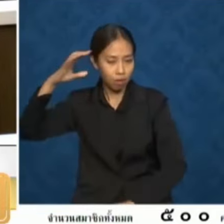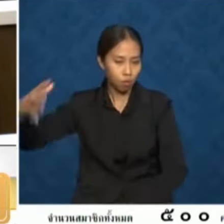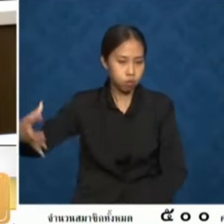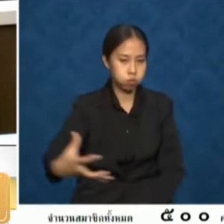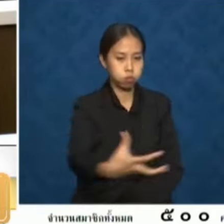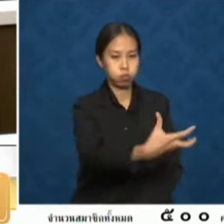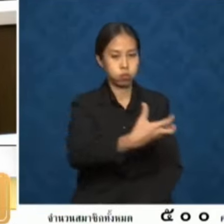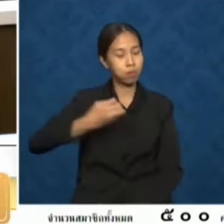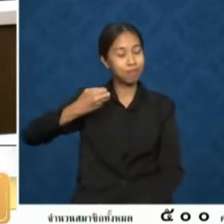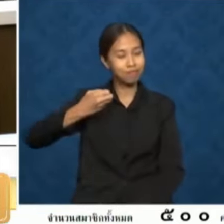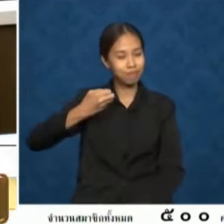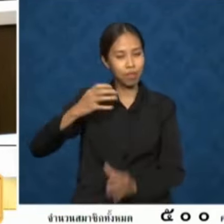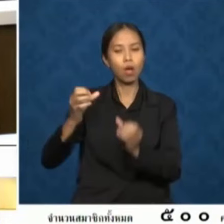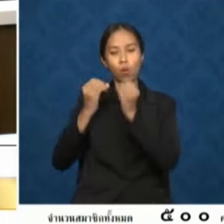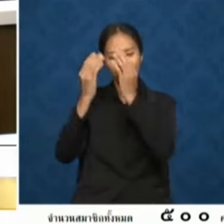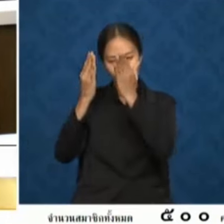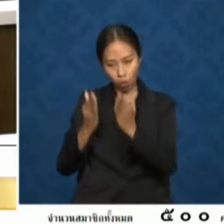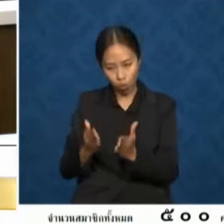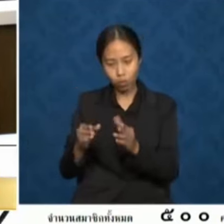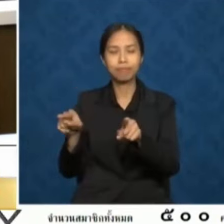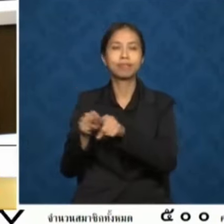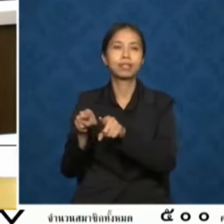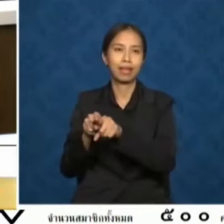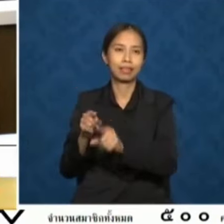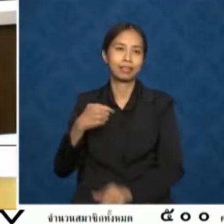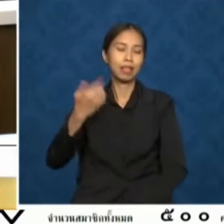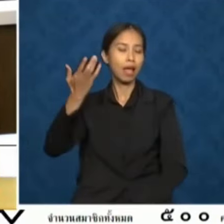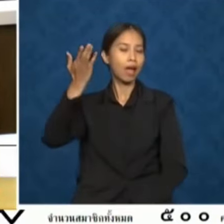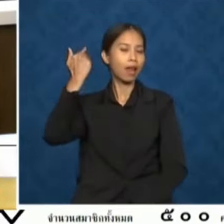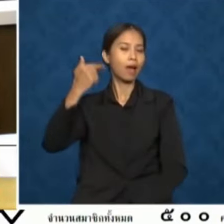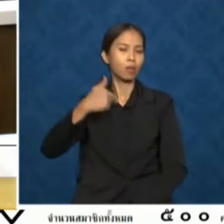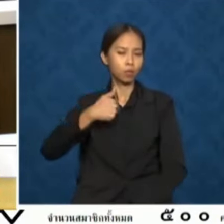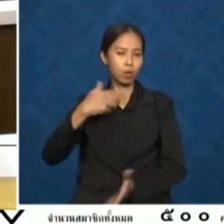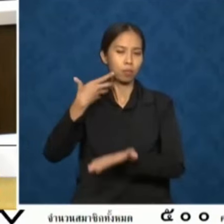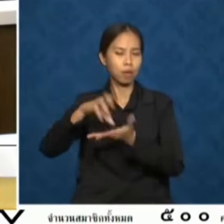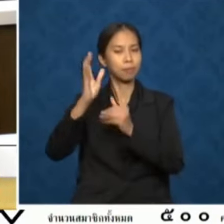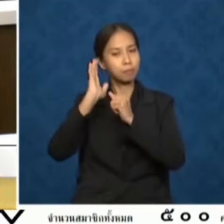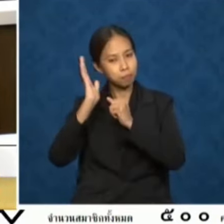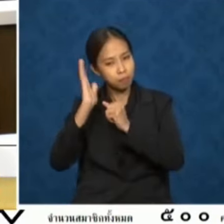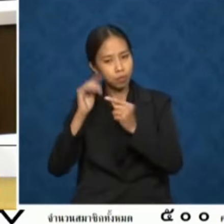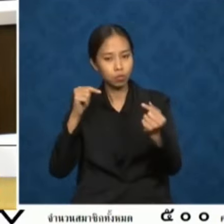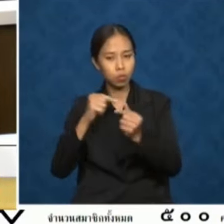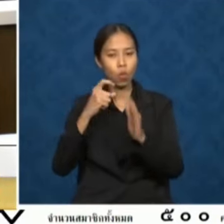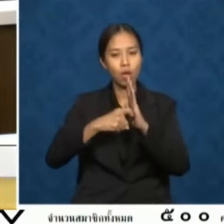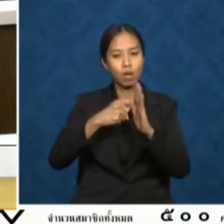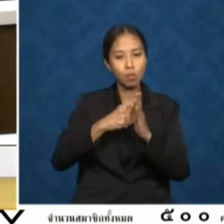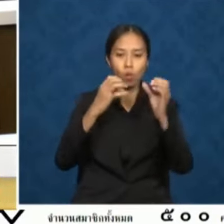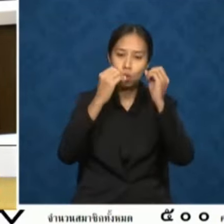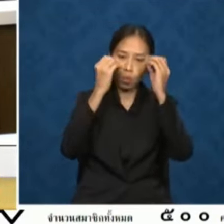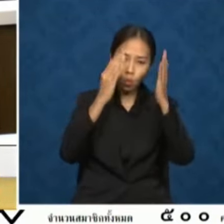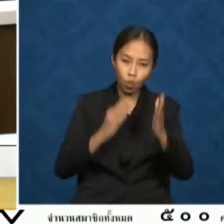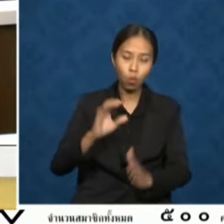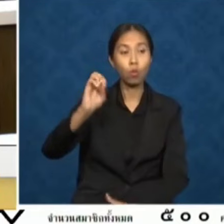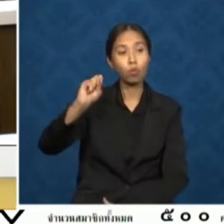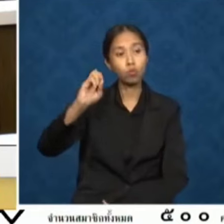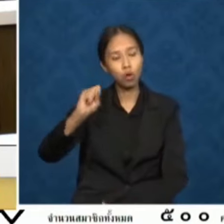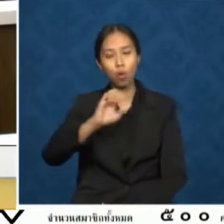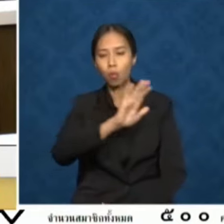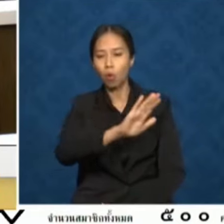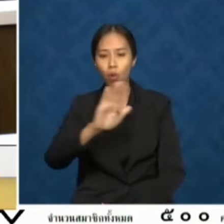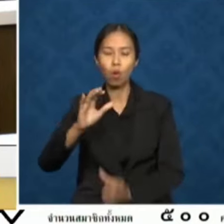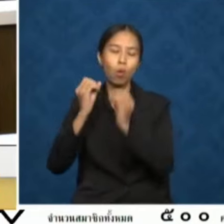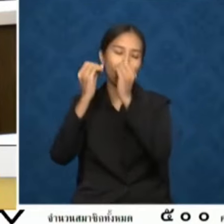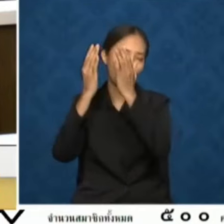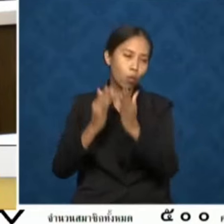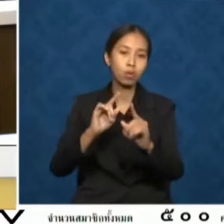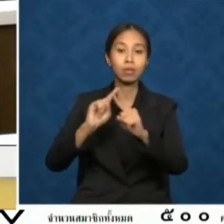งเรื่องของครูในสมัยที่แล้วนี่ผมอภิปรายเรื่องผู้แทนครูเรื่องที่มาของการสอบการโอนการย้ายของครูจ